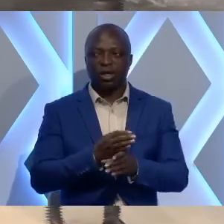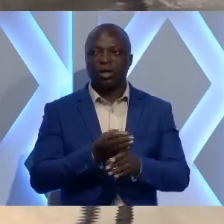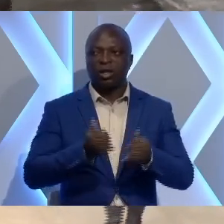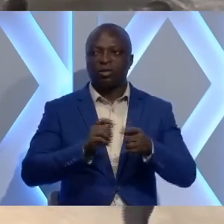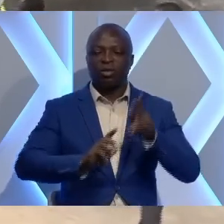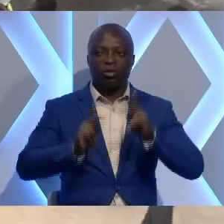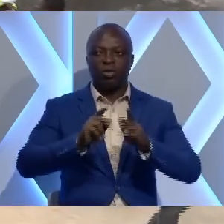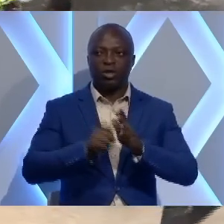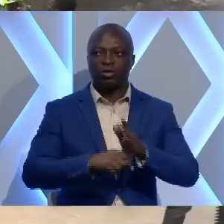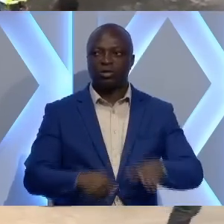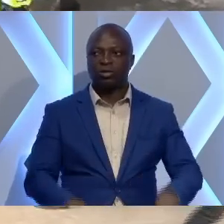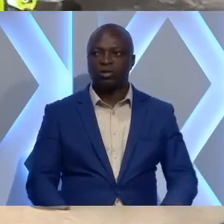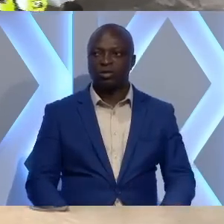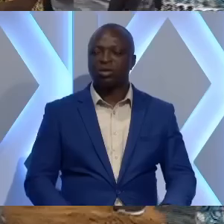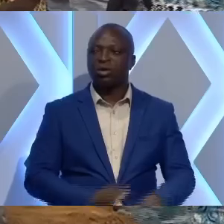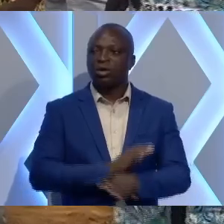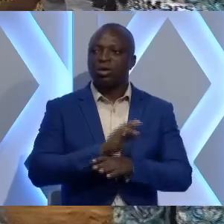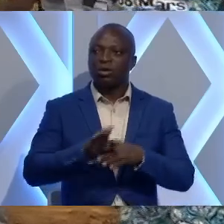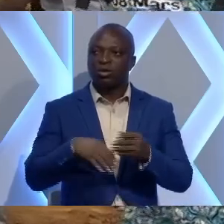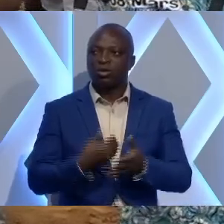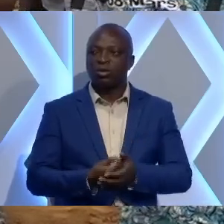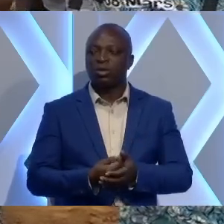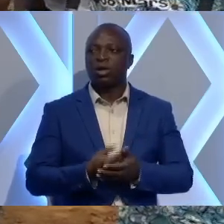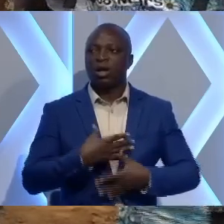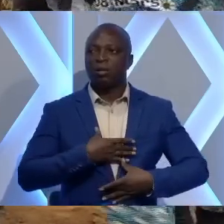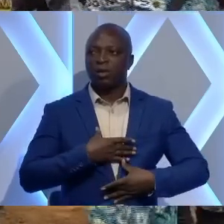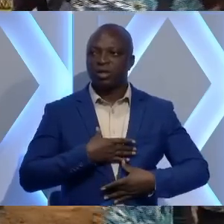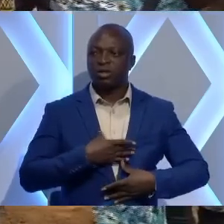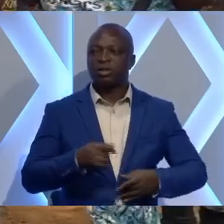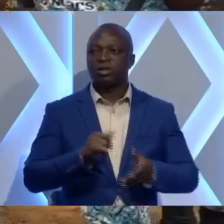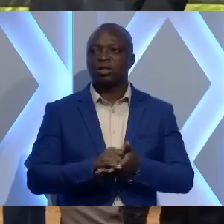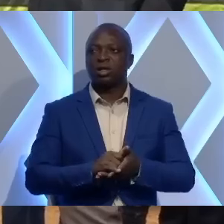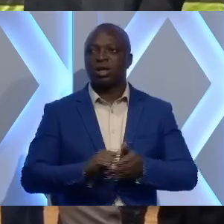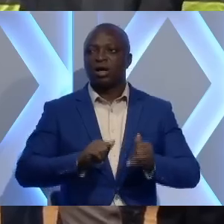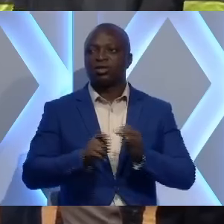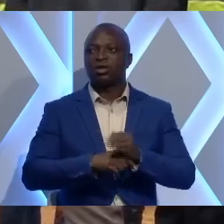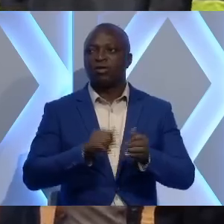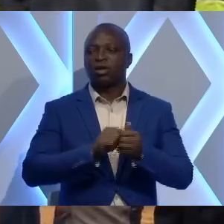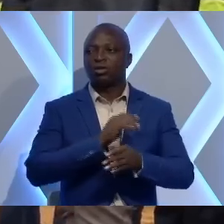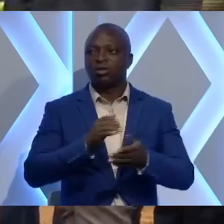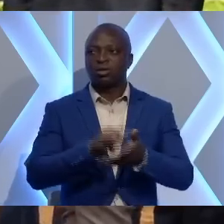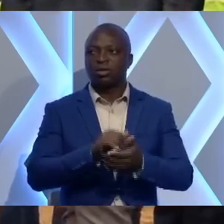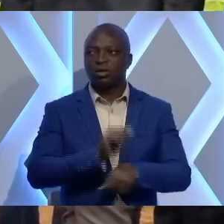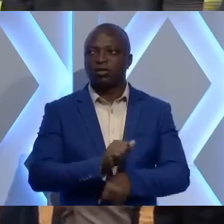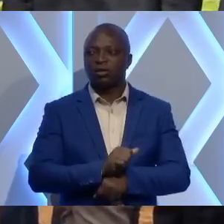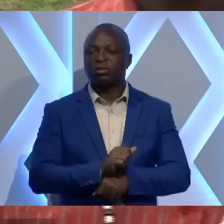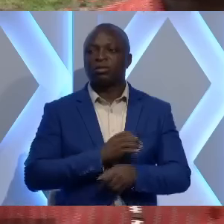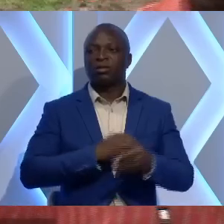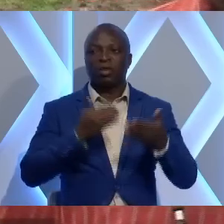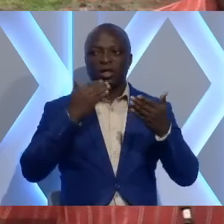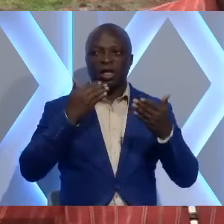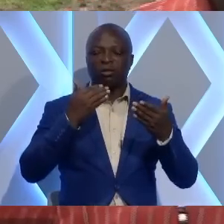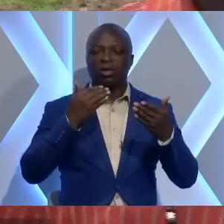aux populations. Toutes apprécient la prompte réaction du chef de l'État face à leurs cris. Madakpe,